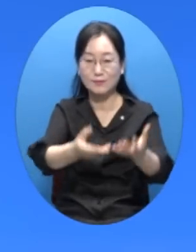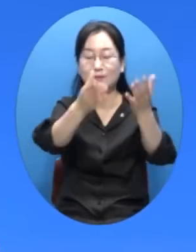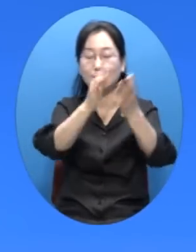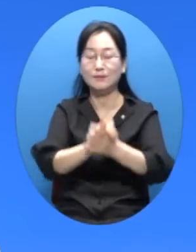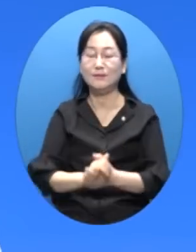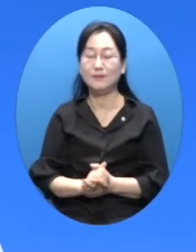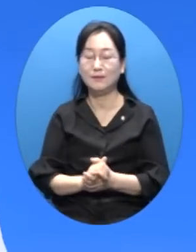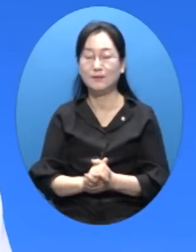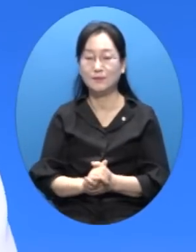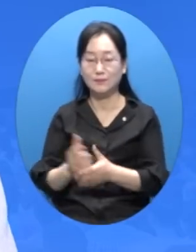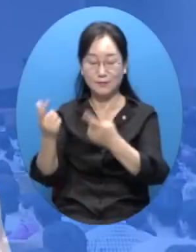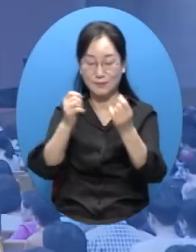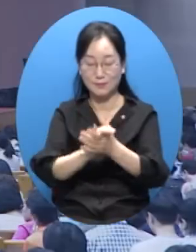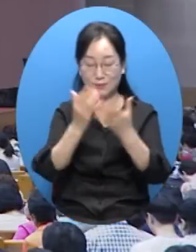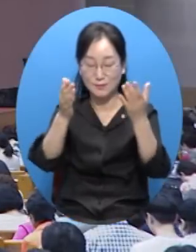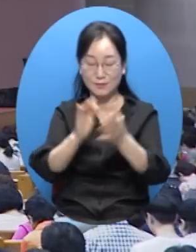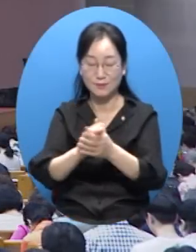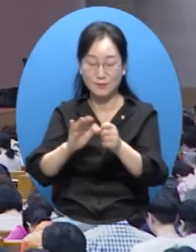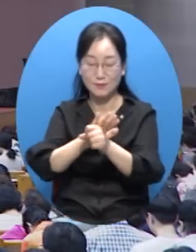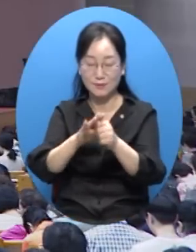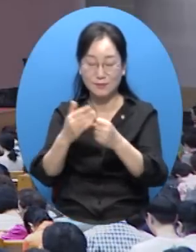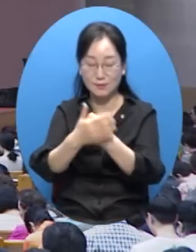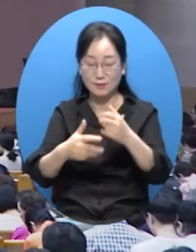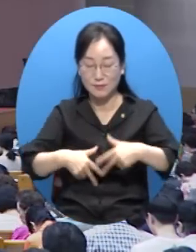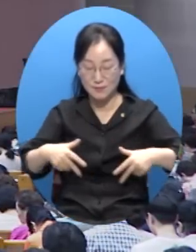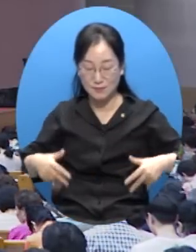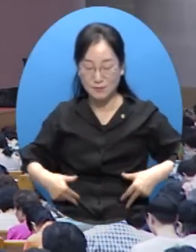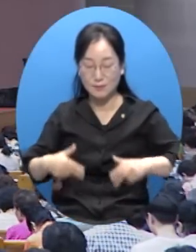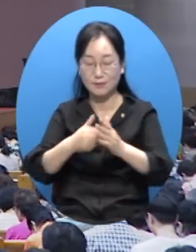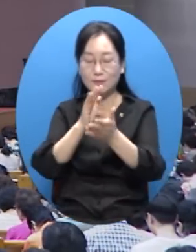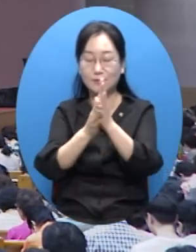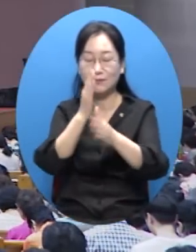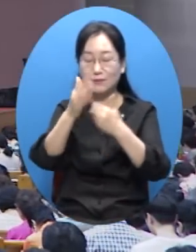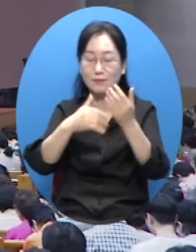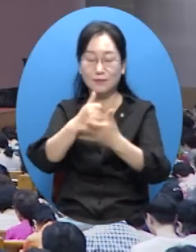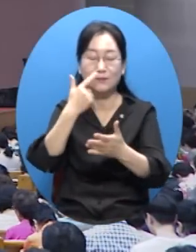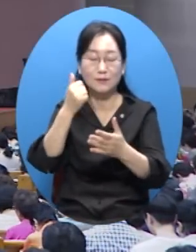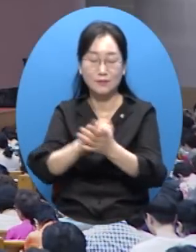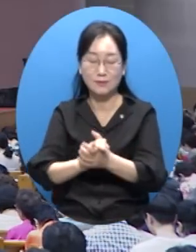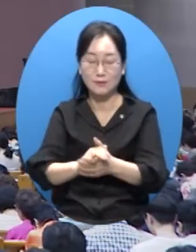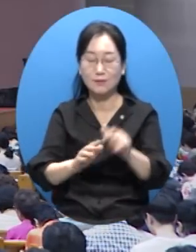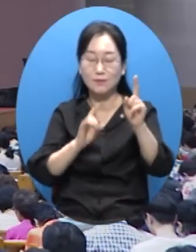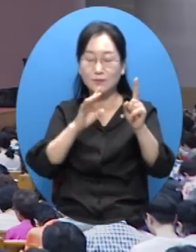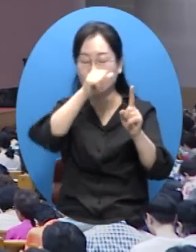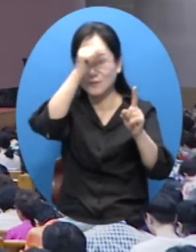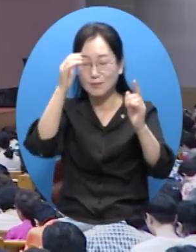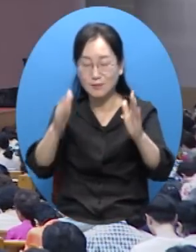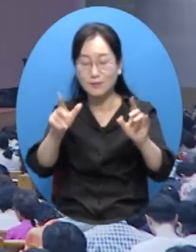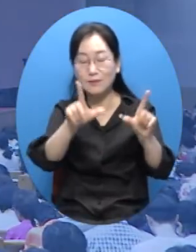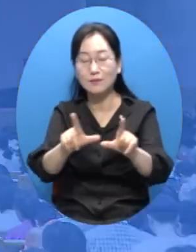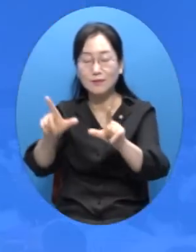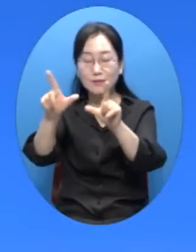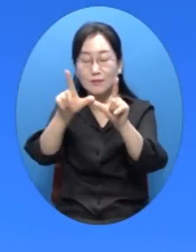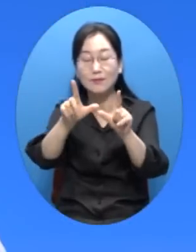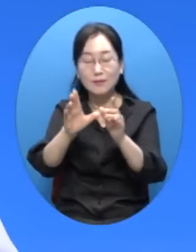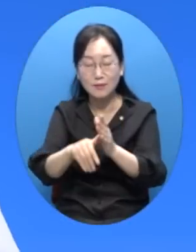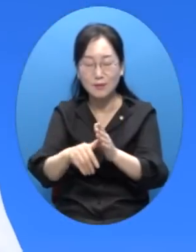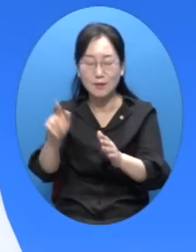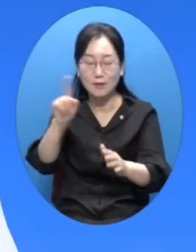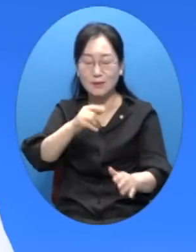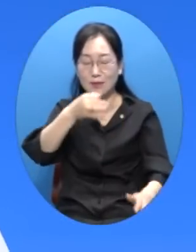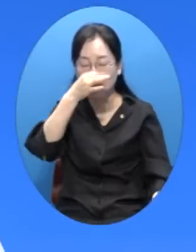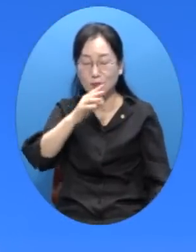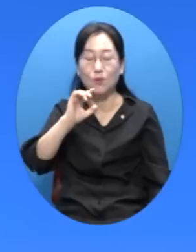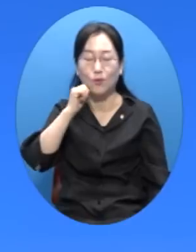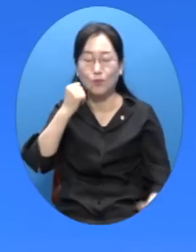축원합니다. 기도하겠습니다. 사랑과 은혜와 자비와 원하신 하나님 아버지, 한 번뿐 인생 살아갈 때 아무리 힘들고